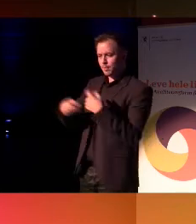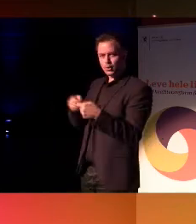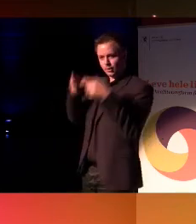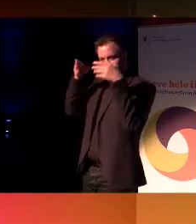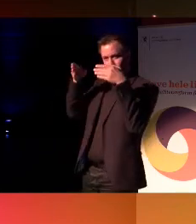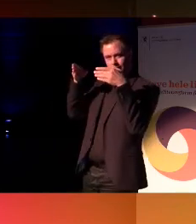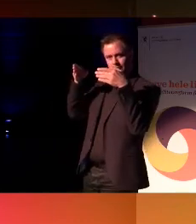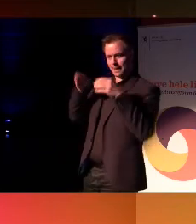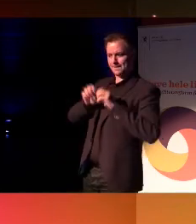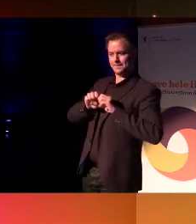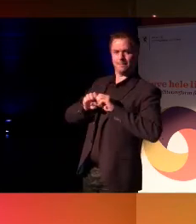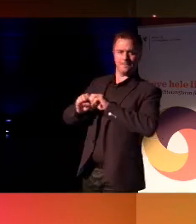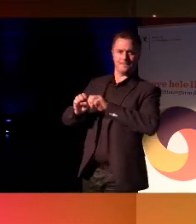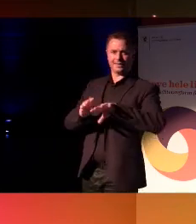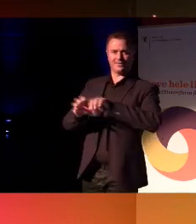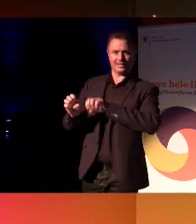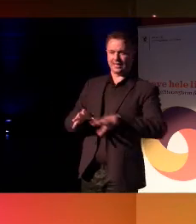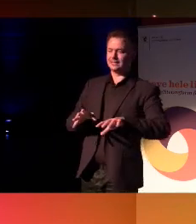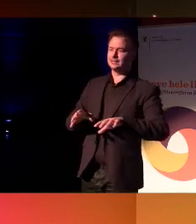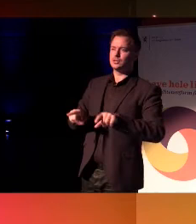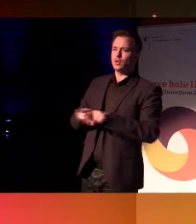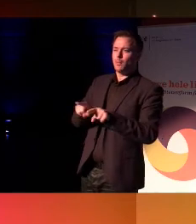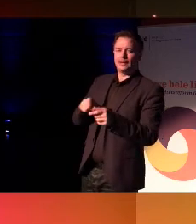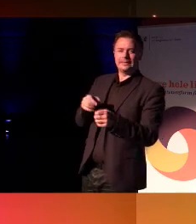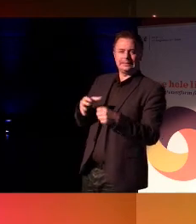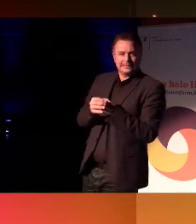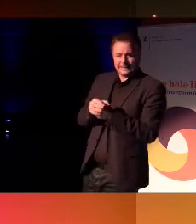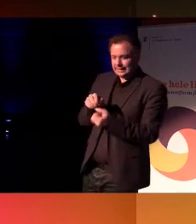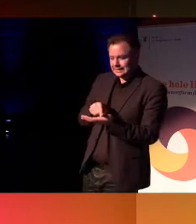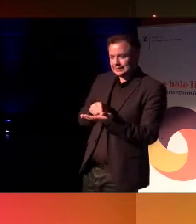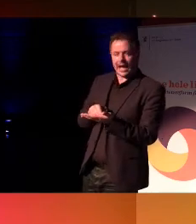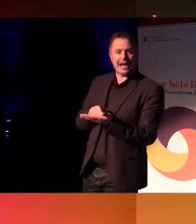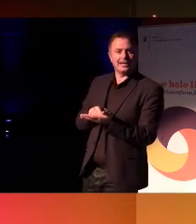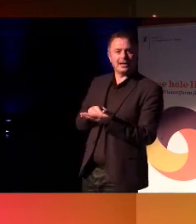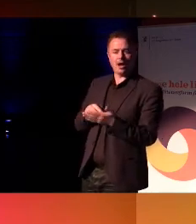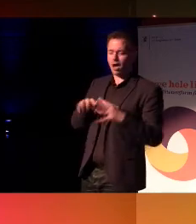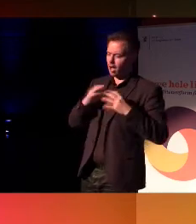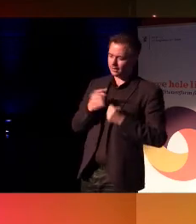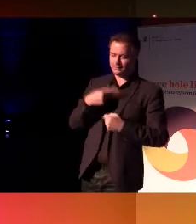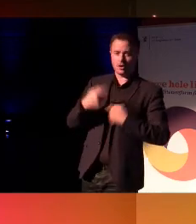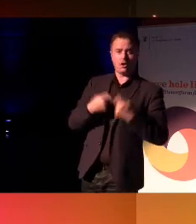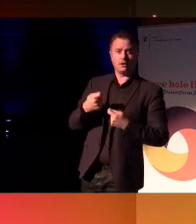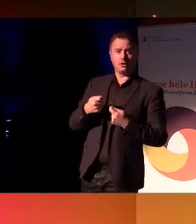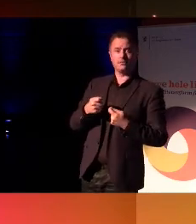helsehjelp. Det går ikke an å utøve helsehjelp uten å ha brukeren med.